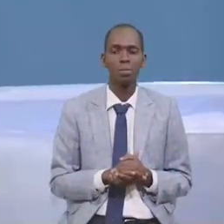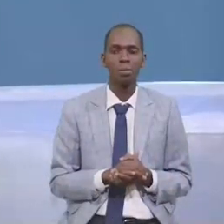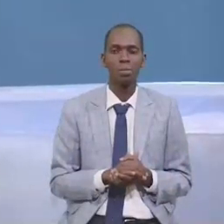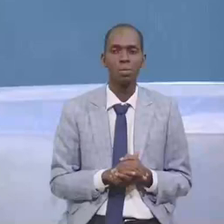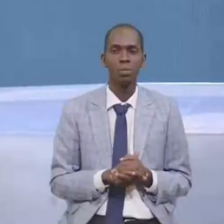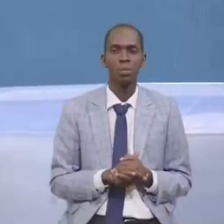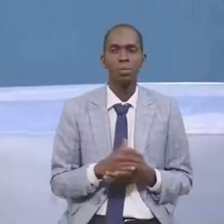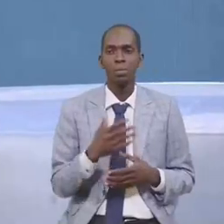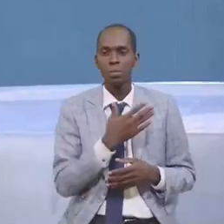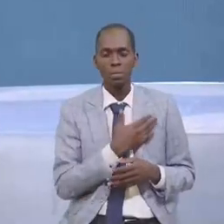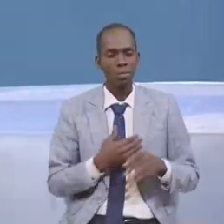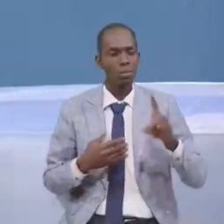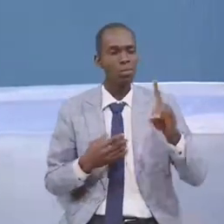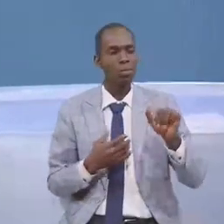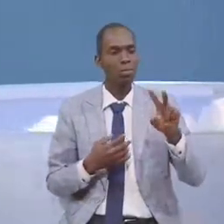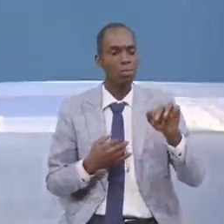Et il s'est avancé.